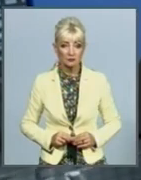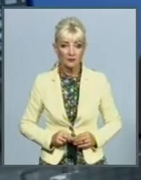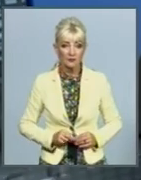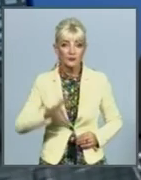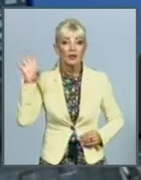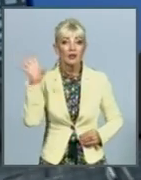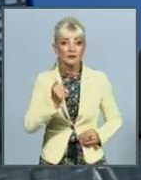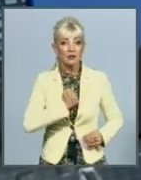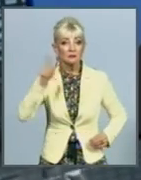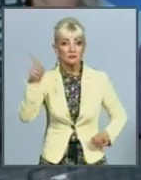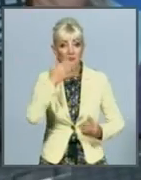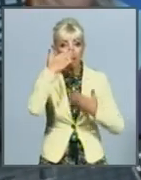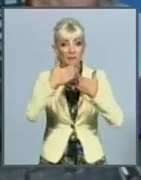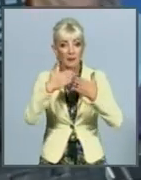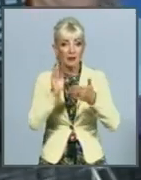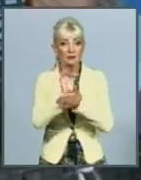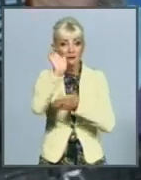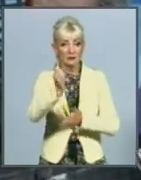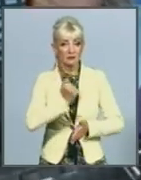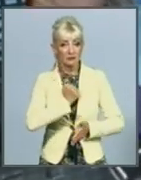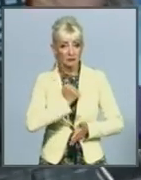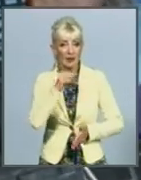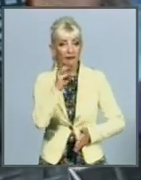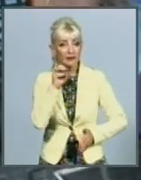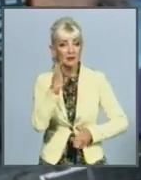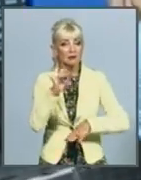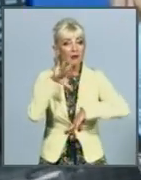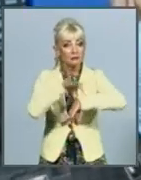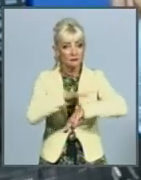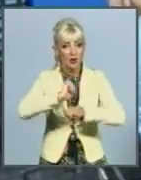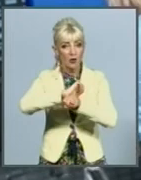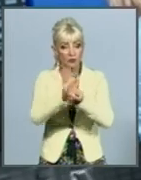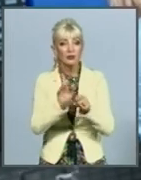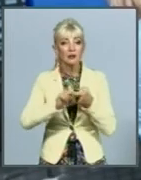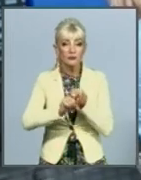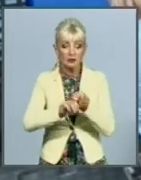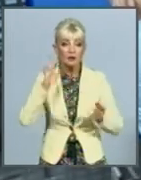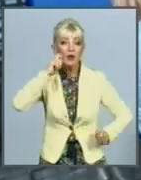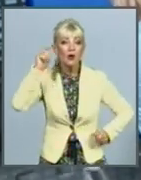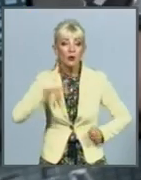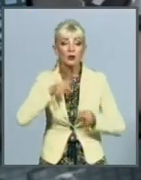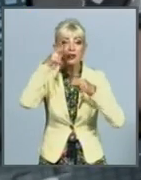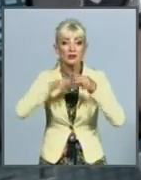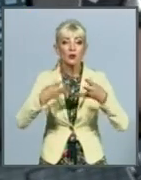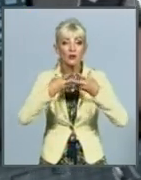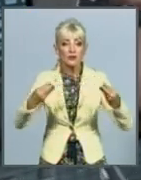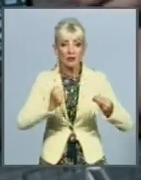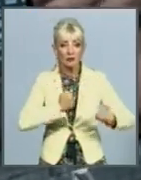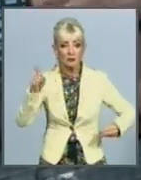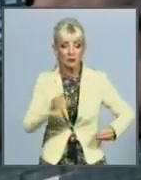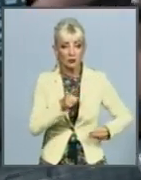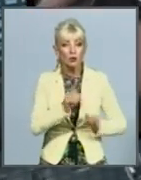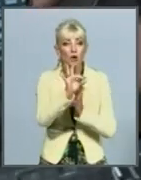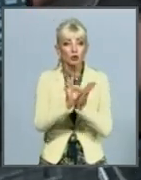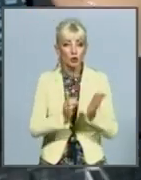Усім призовникам перед відправкою війська проводилися тести на виявлення коронавірусної інфекції. В Україні завершено весняний призов на строкову